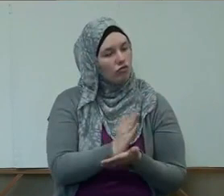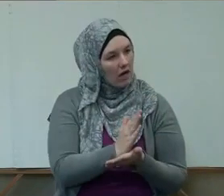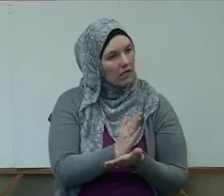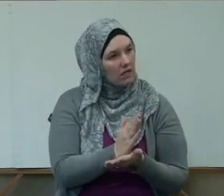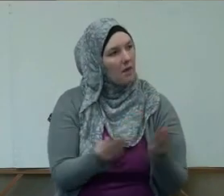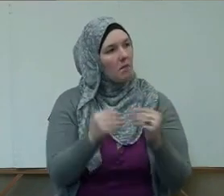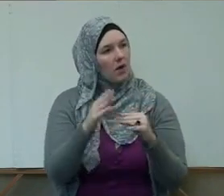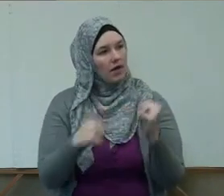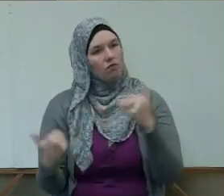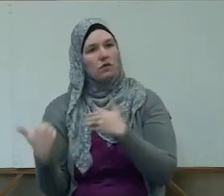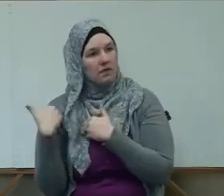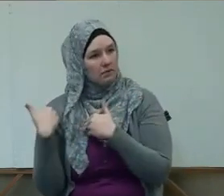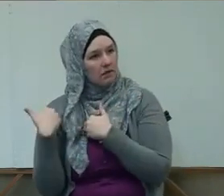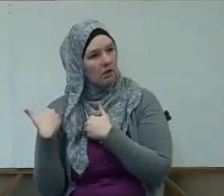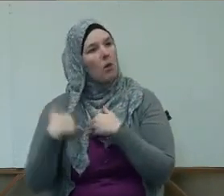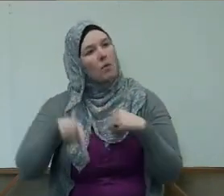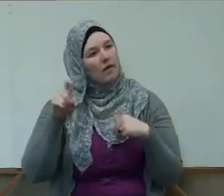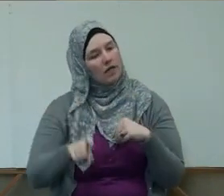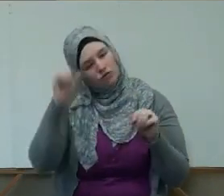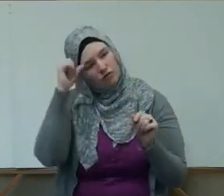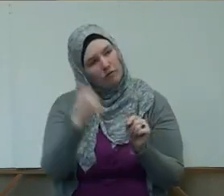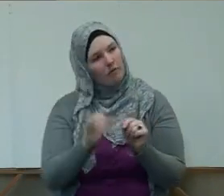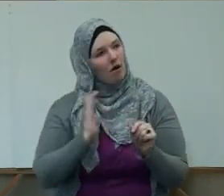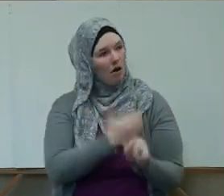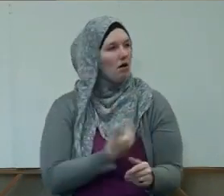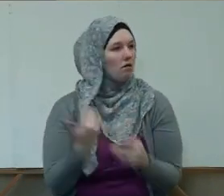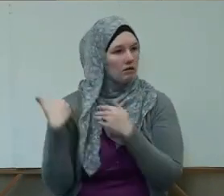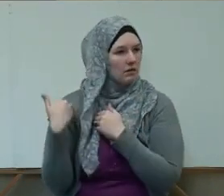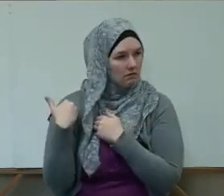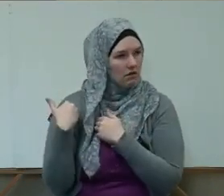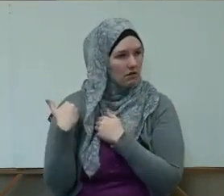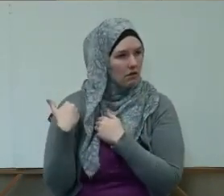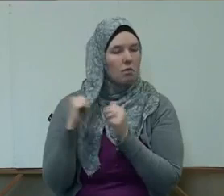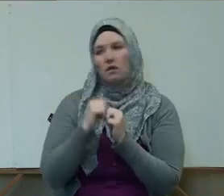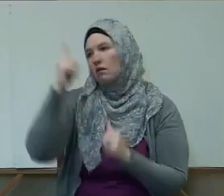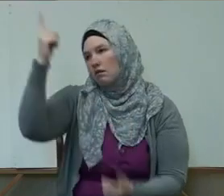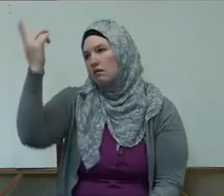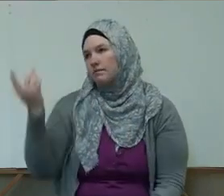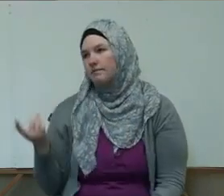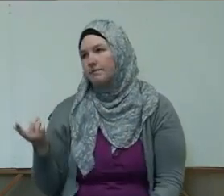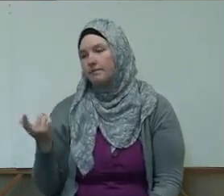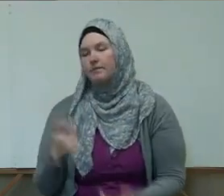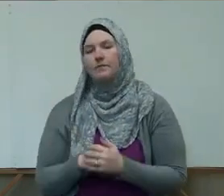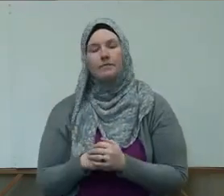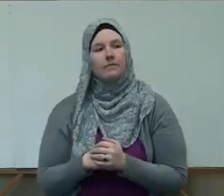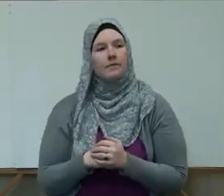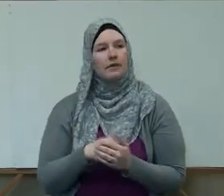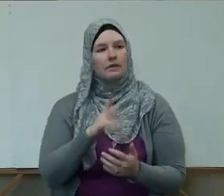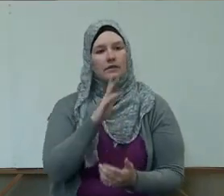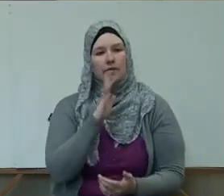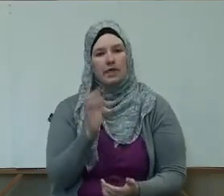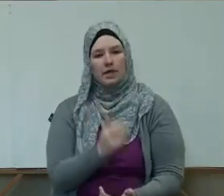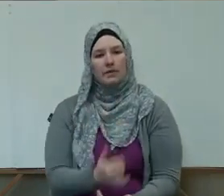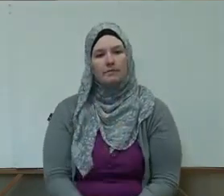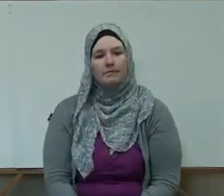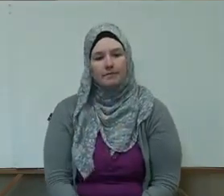than responsibilities. We need to remember our responsibilities towards Allah. وَمَا قَدَرُ اللَّهَ